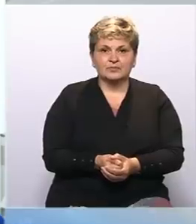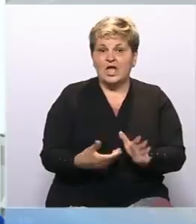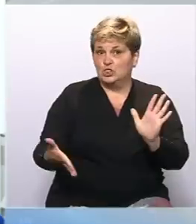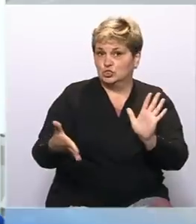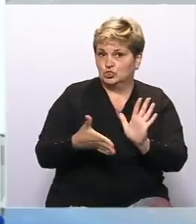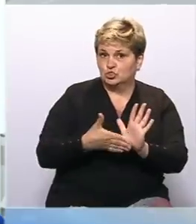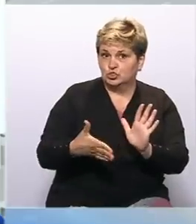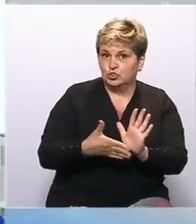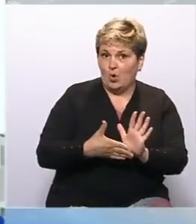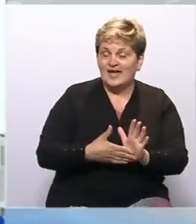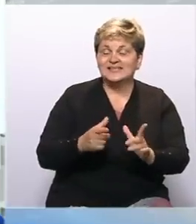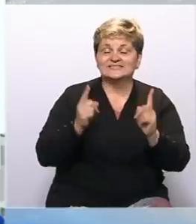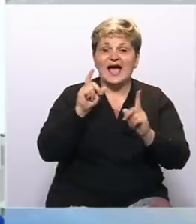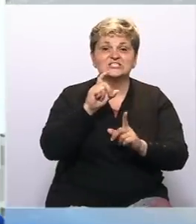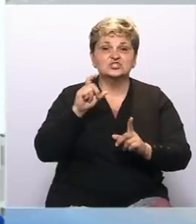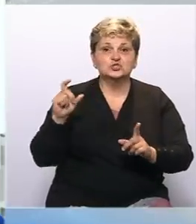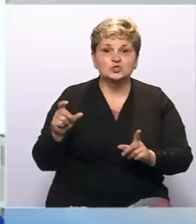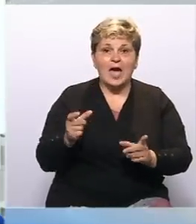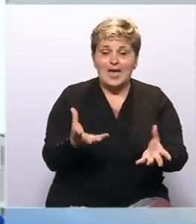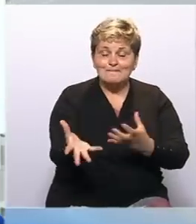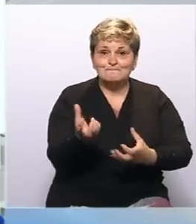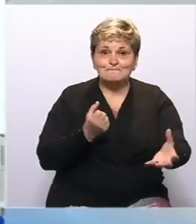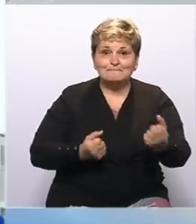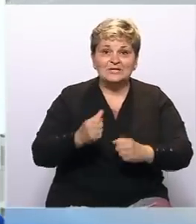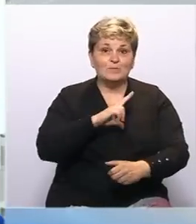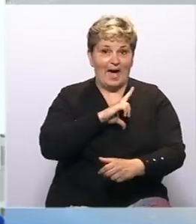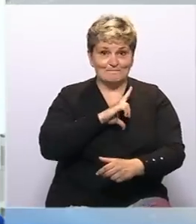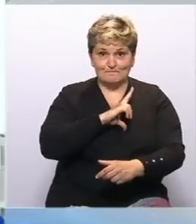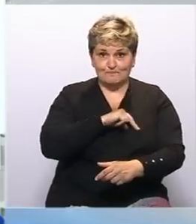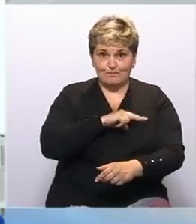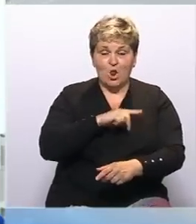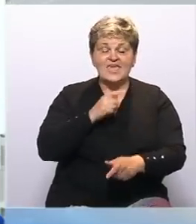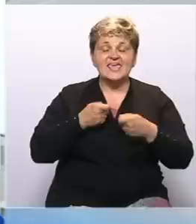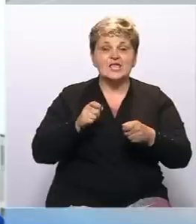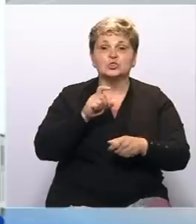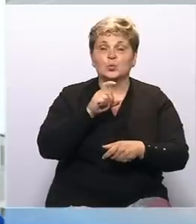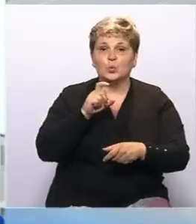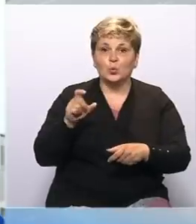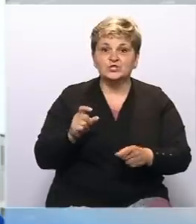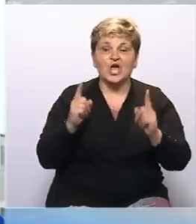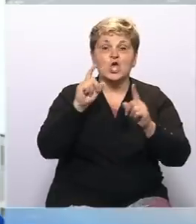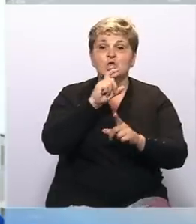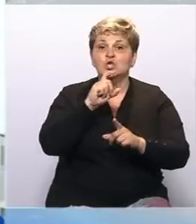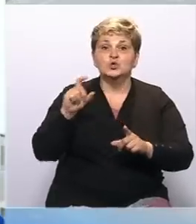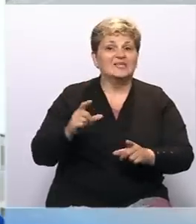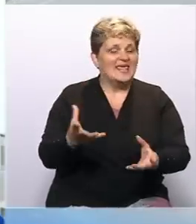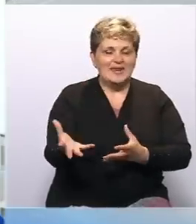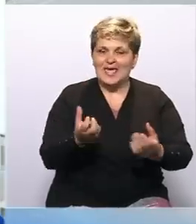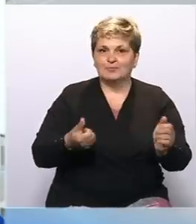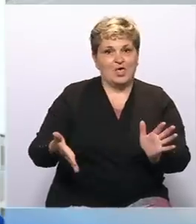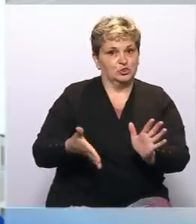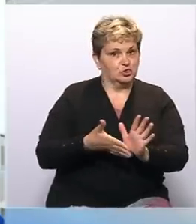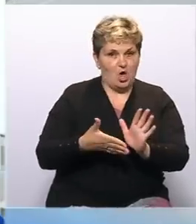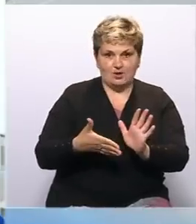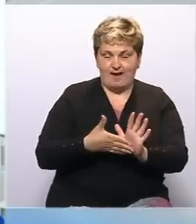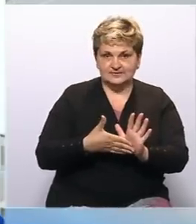Dokaze za sud prikuplja policija i tužilaštvo. Sud ne prikuplja